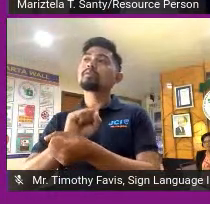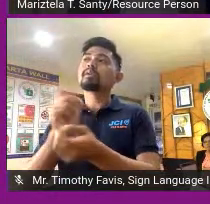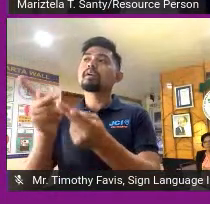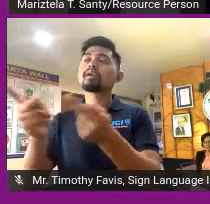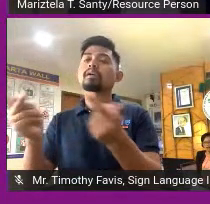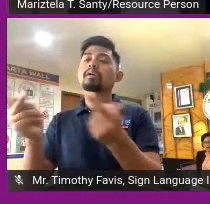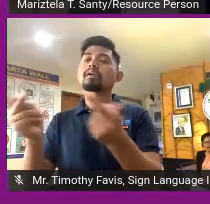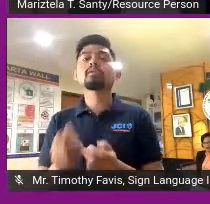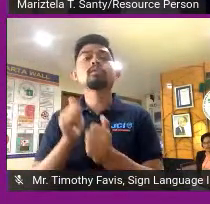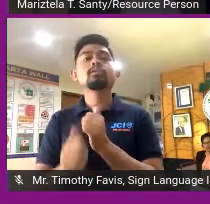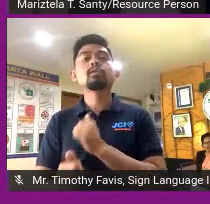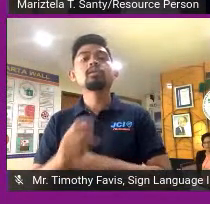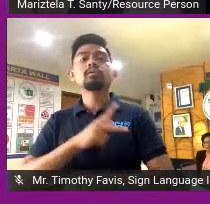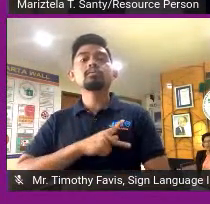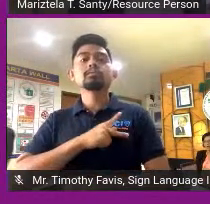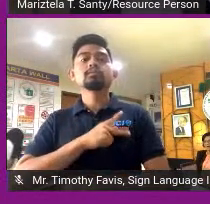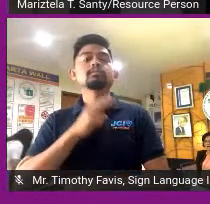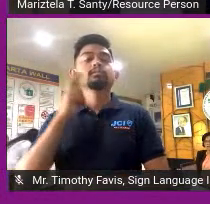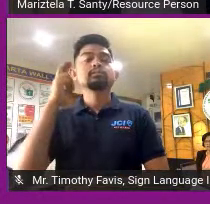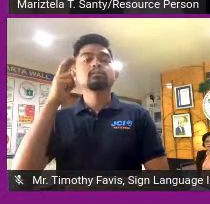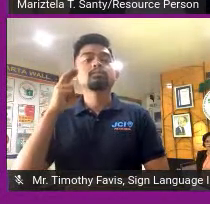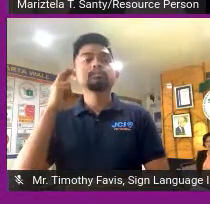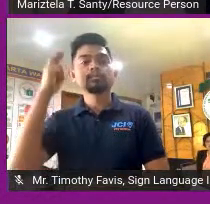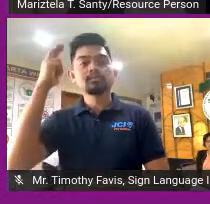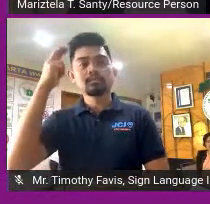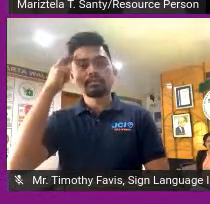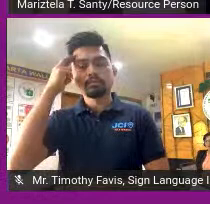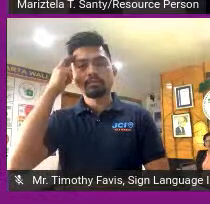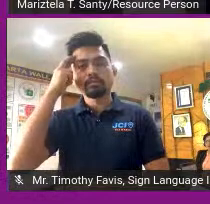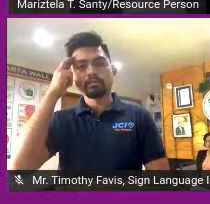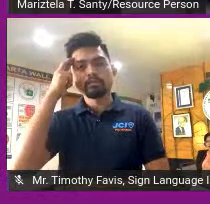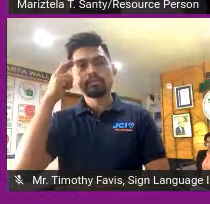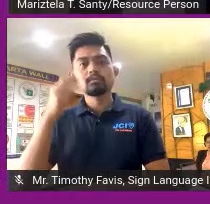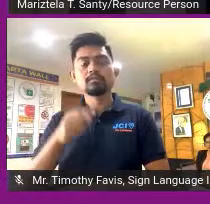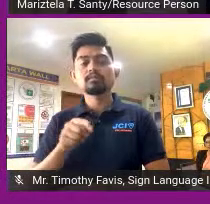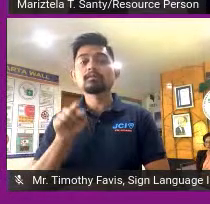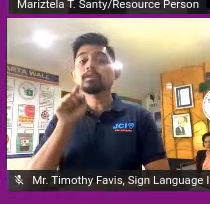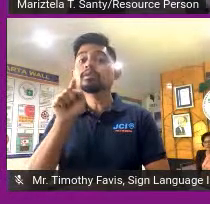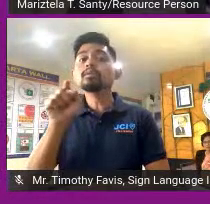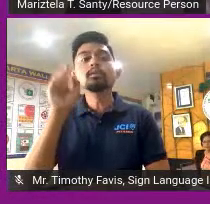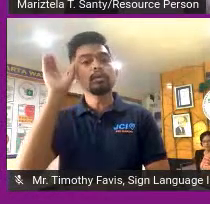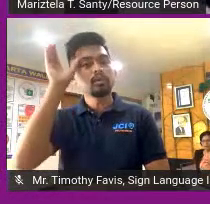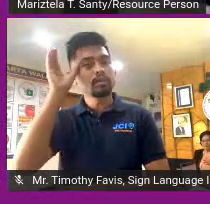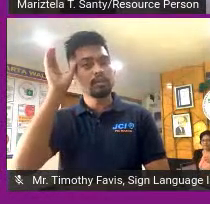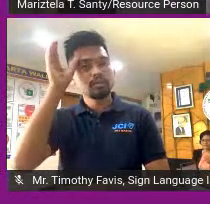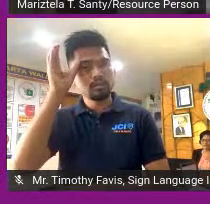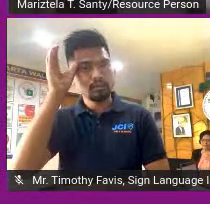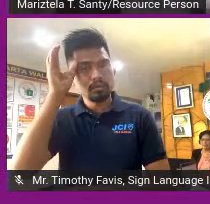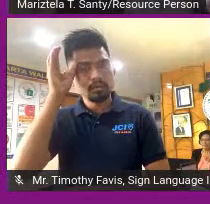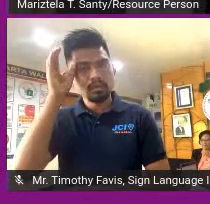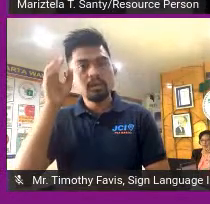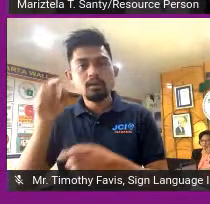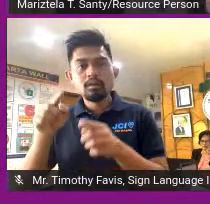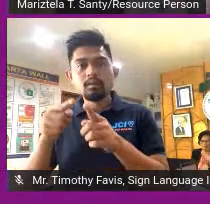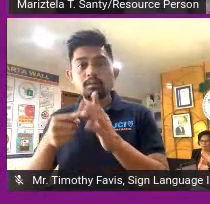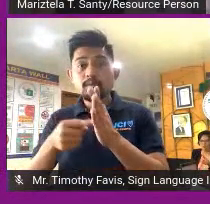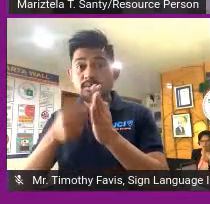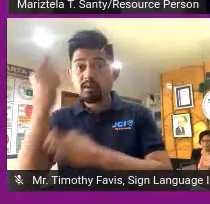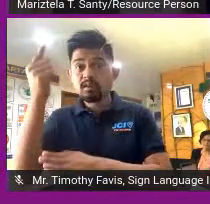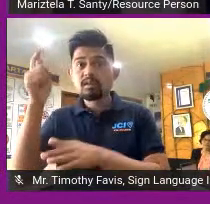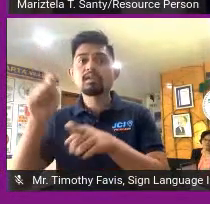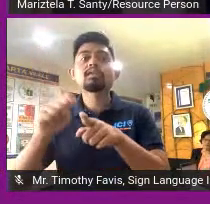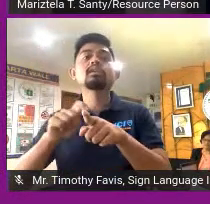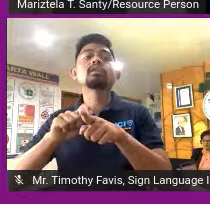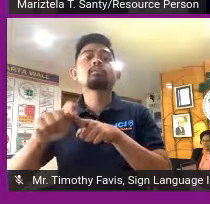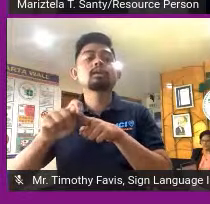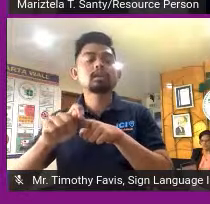Kaya remember po na, sabi ko nga kanina, you are considered, once pong nakapag-train na kita, mas itong simple